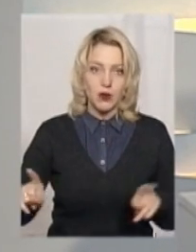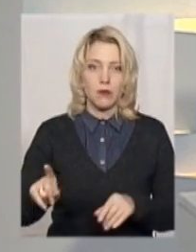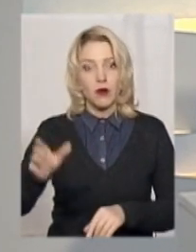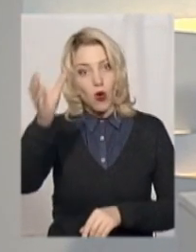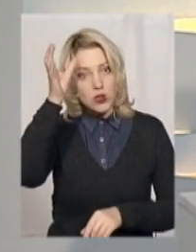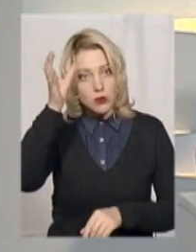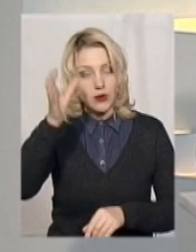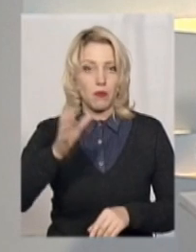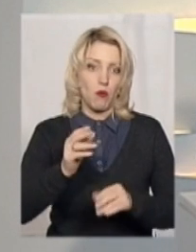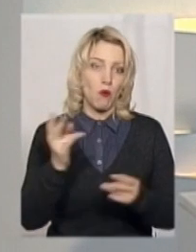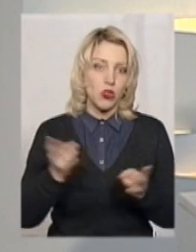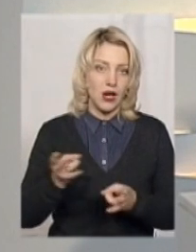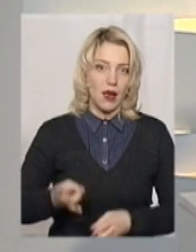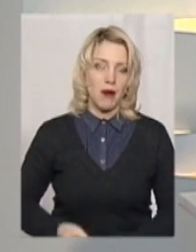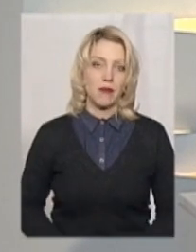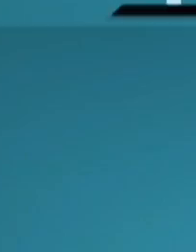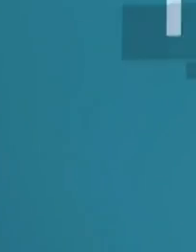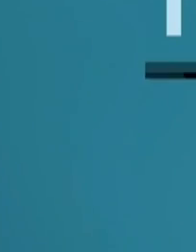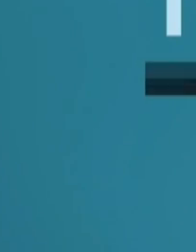освітніми потребами. Давайте подивимося.